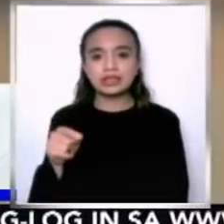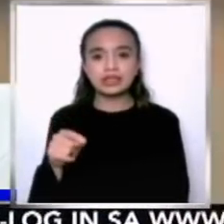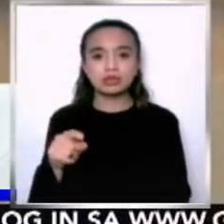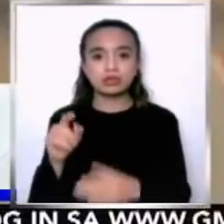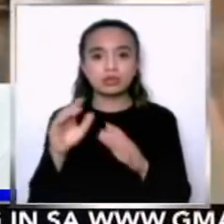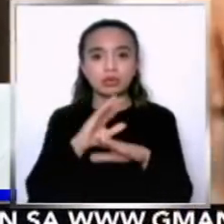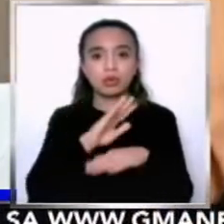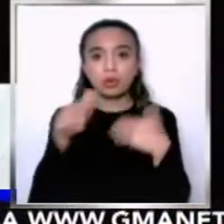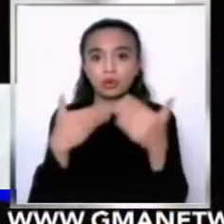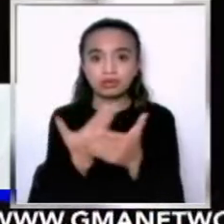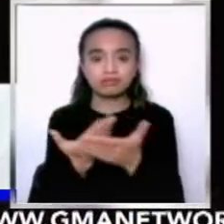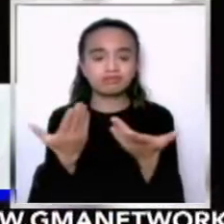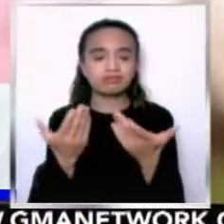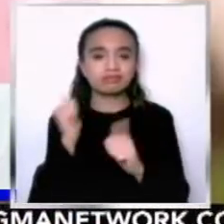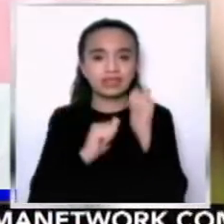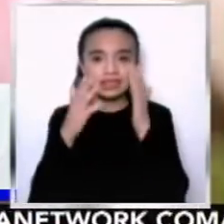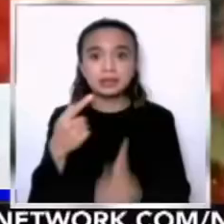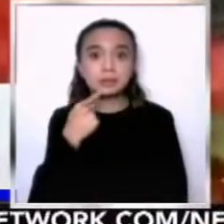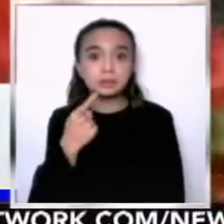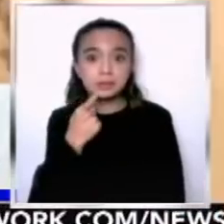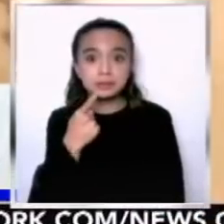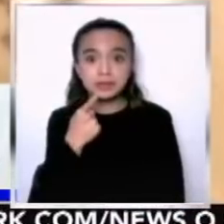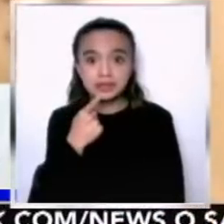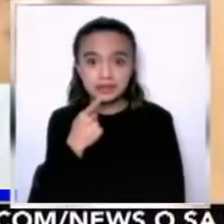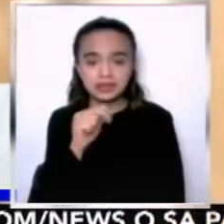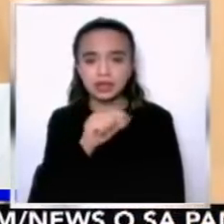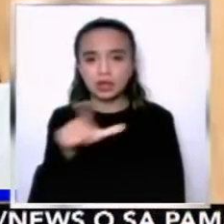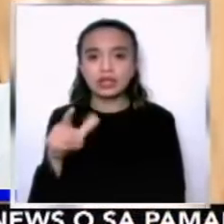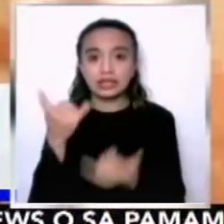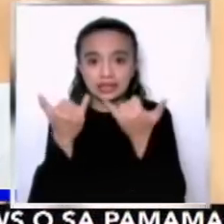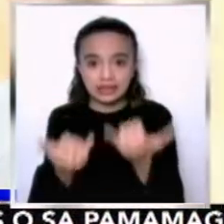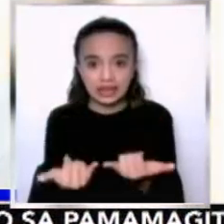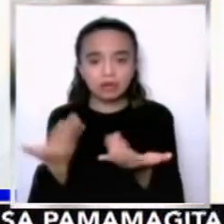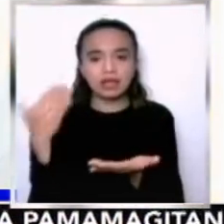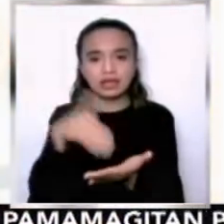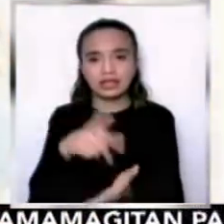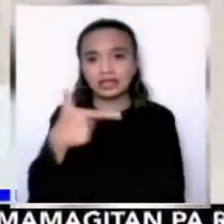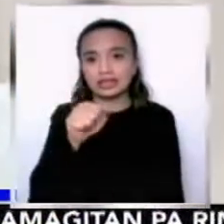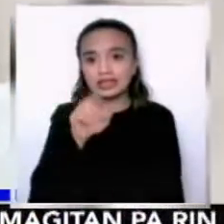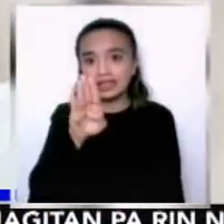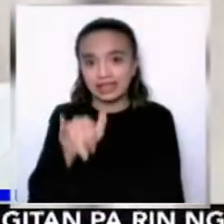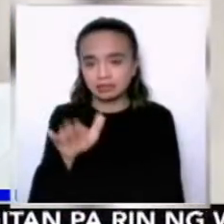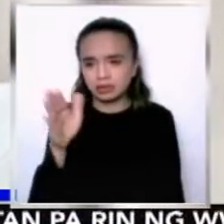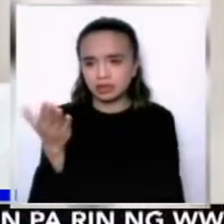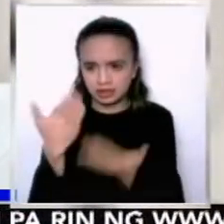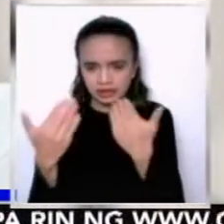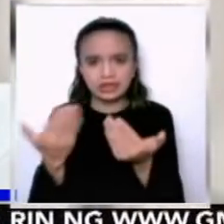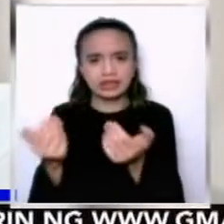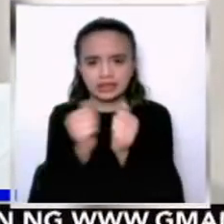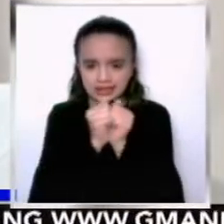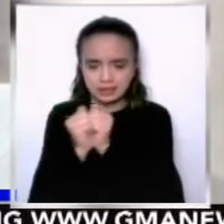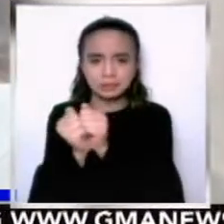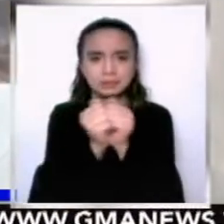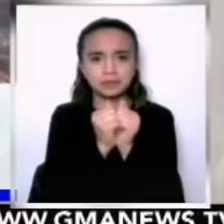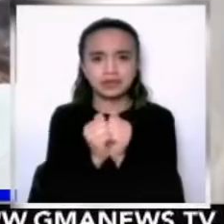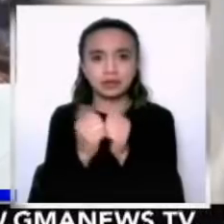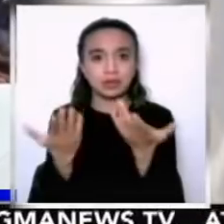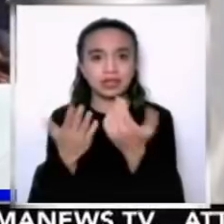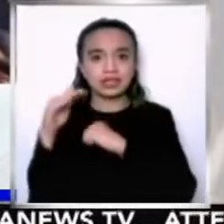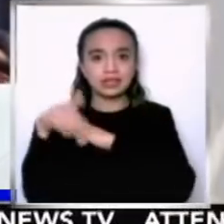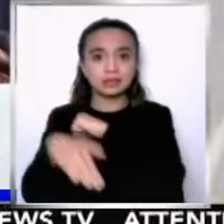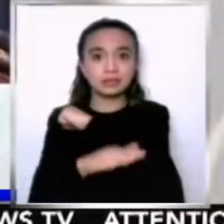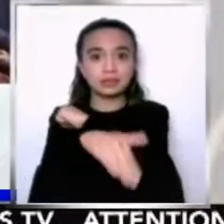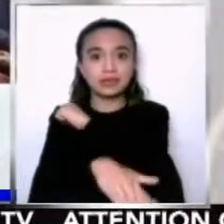isa, ngayon pa lang may imbitasyon ulit si Gabby na magsama-sama sila sa beach house niya sa